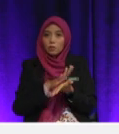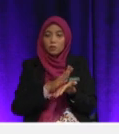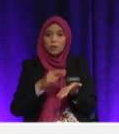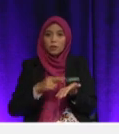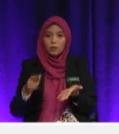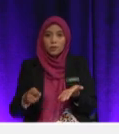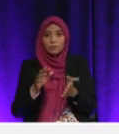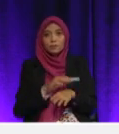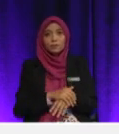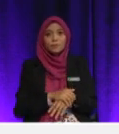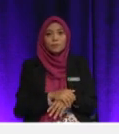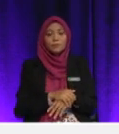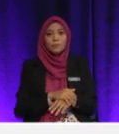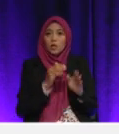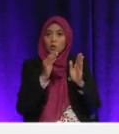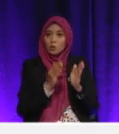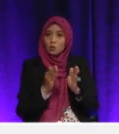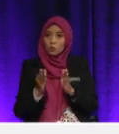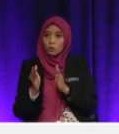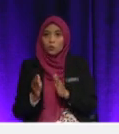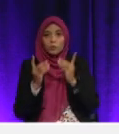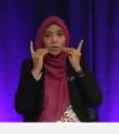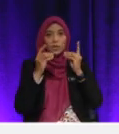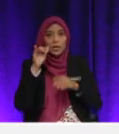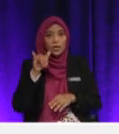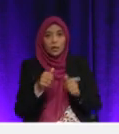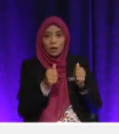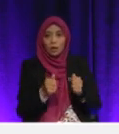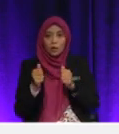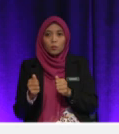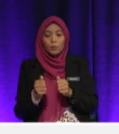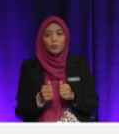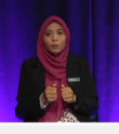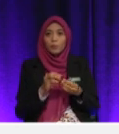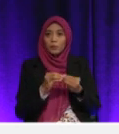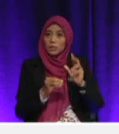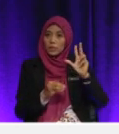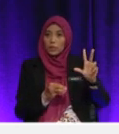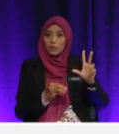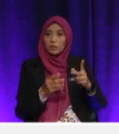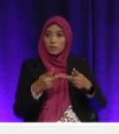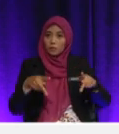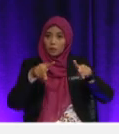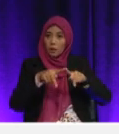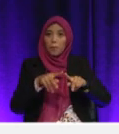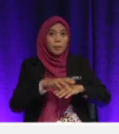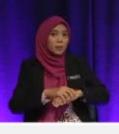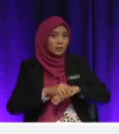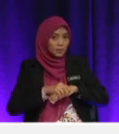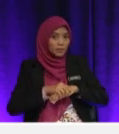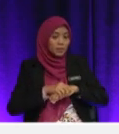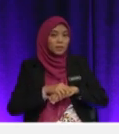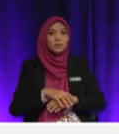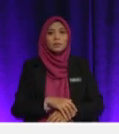pendidikan yang teratur yang ketiga menitikberatkan kepentingan bahasa Inggris sebagai bahasa